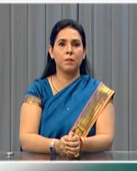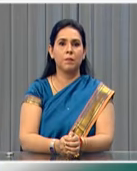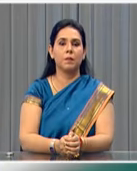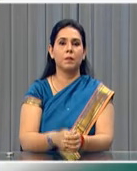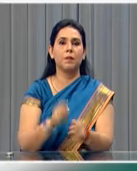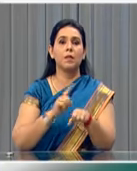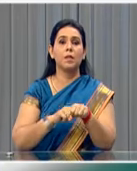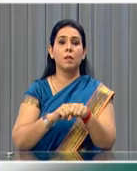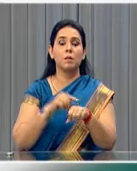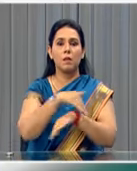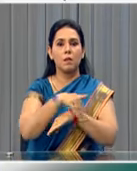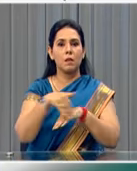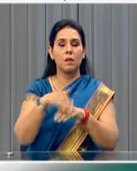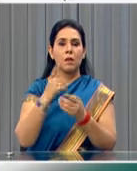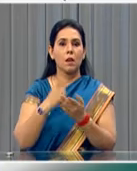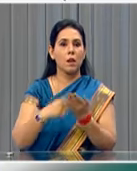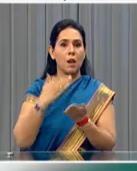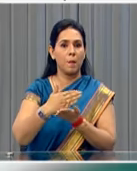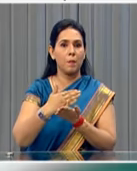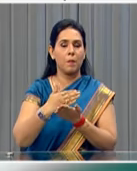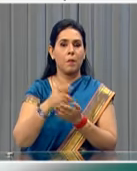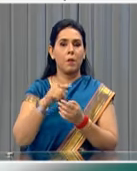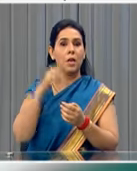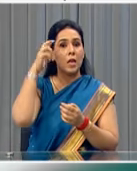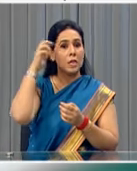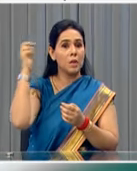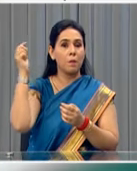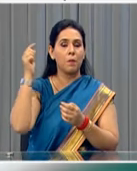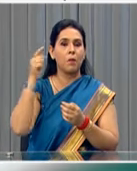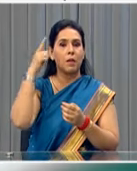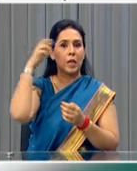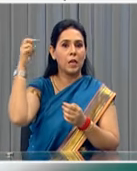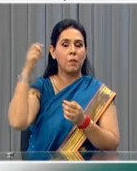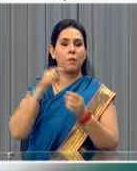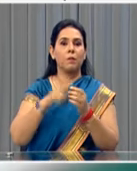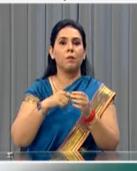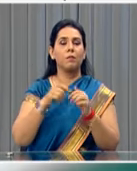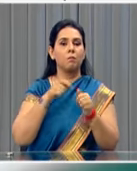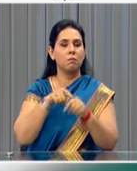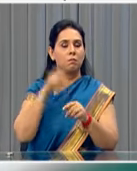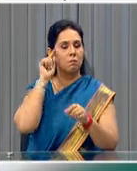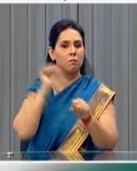समय सीमा में सपनों को साकार करने में जुट गए।